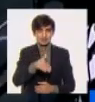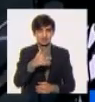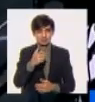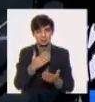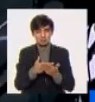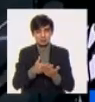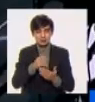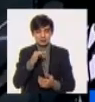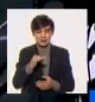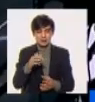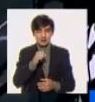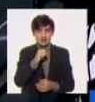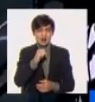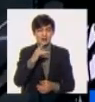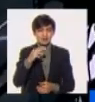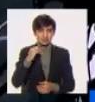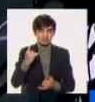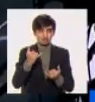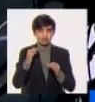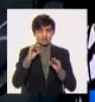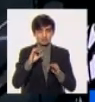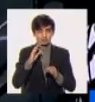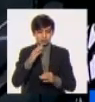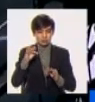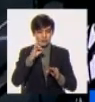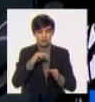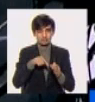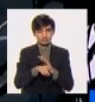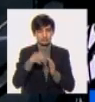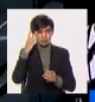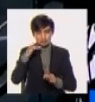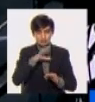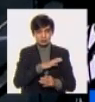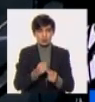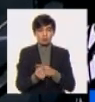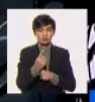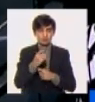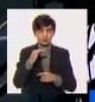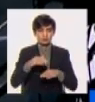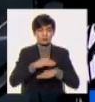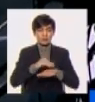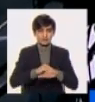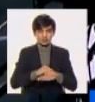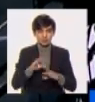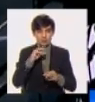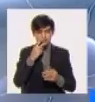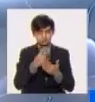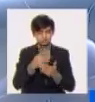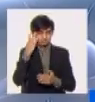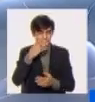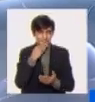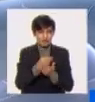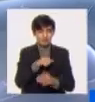студию присоединяется моя коллега Ардак Камал. Ардак, откуда такие пессимистичные прогнозы? Добрый вечер. Корректировку прогноза